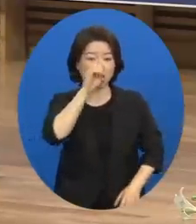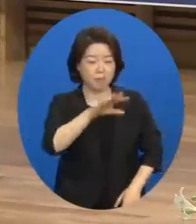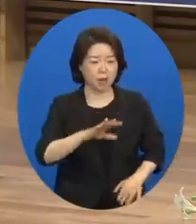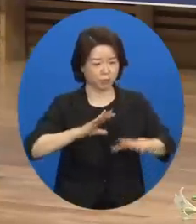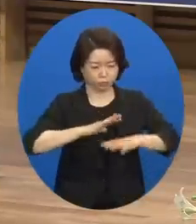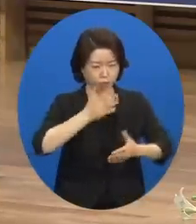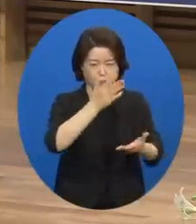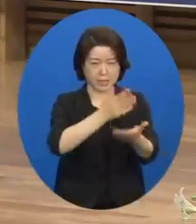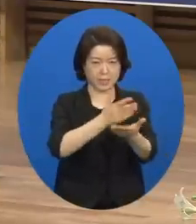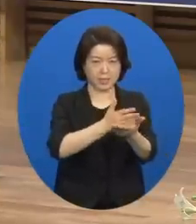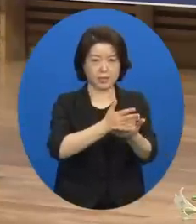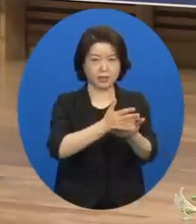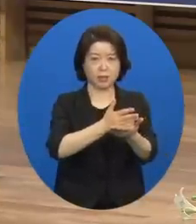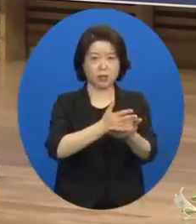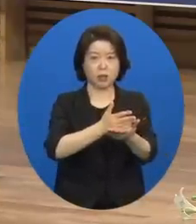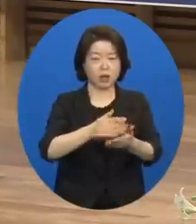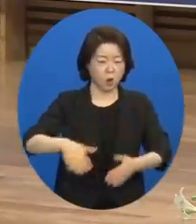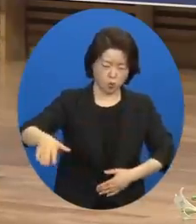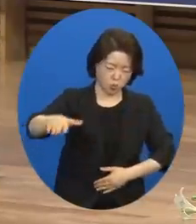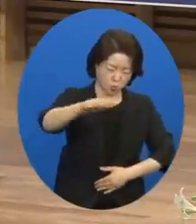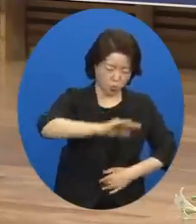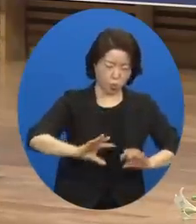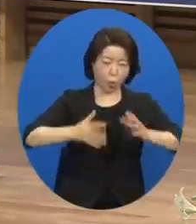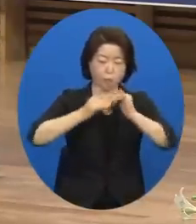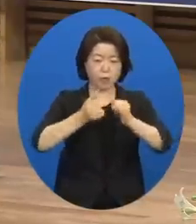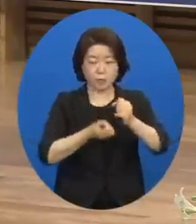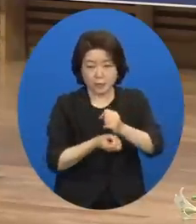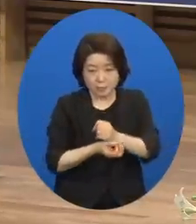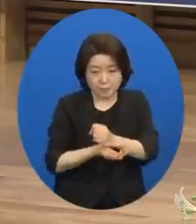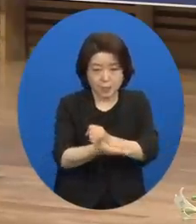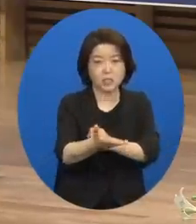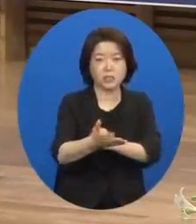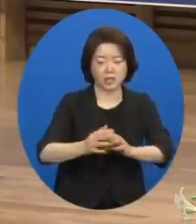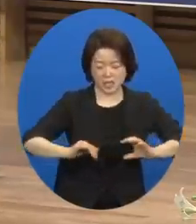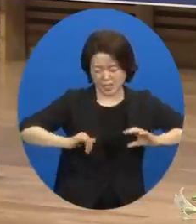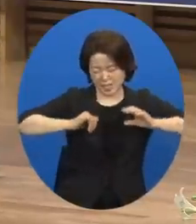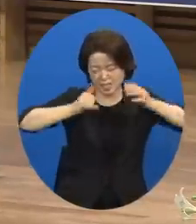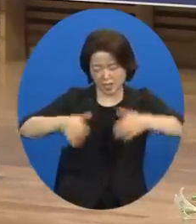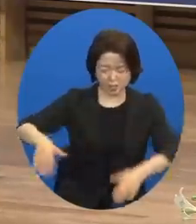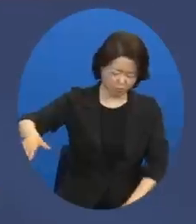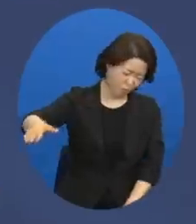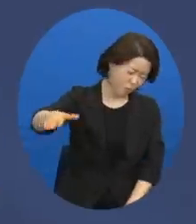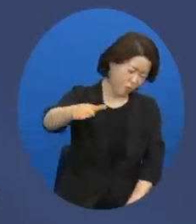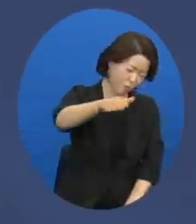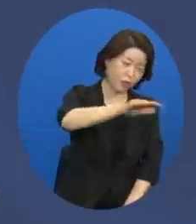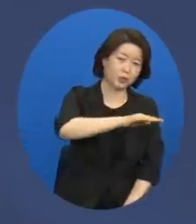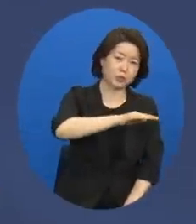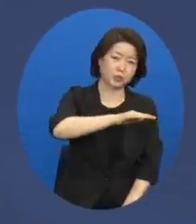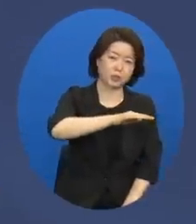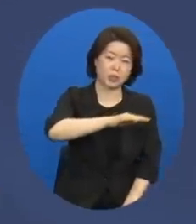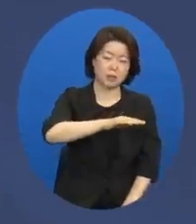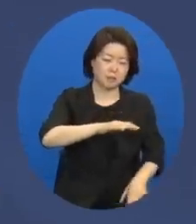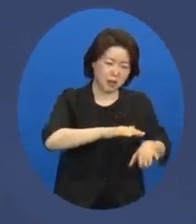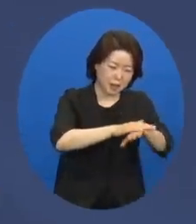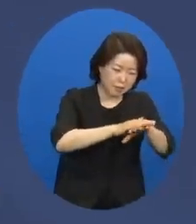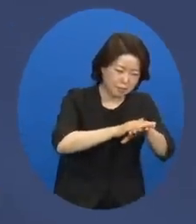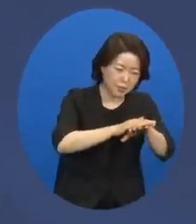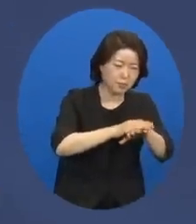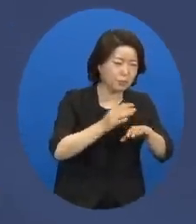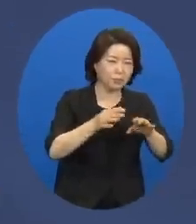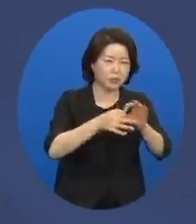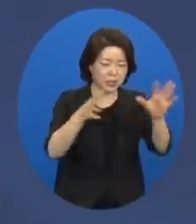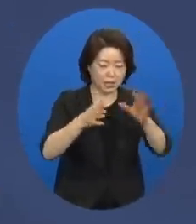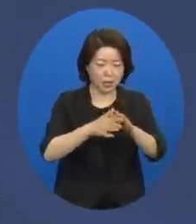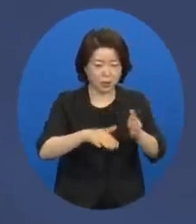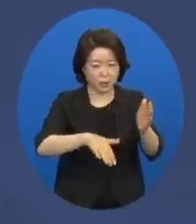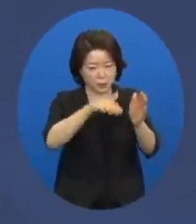말라 온 백성에게 미칠 인류 모든 인종, 뭐 계층,